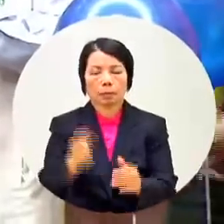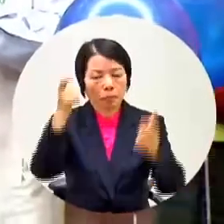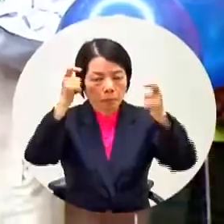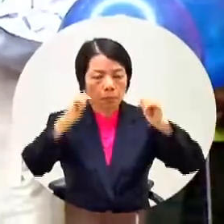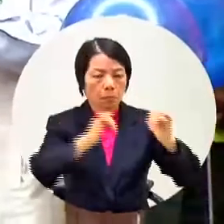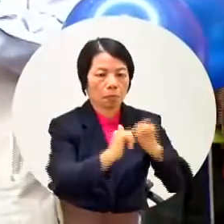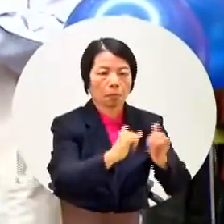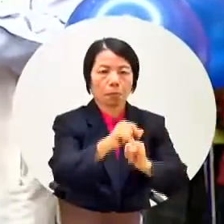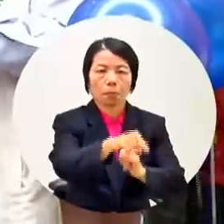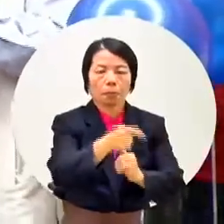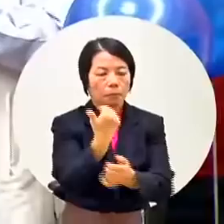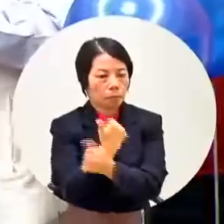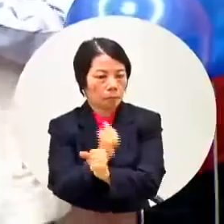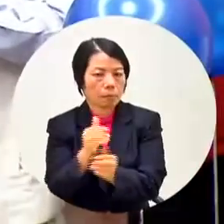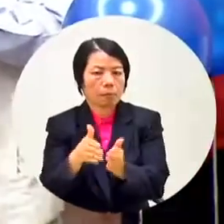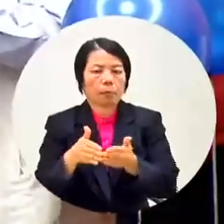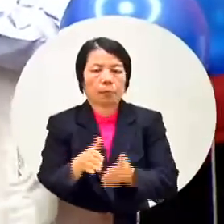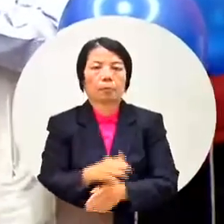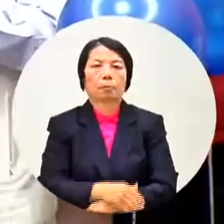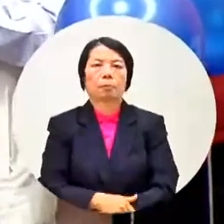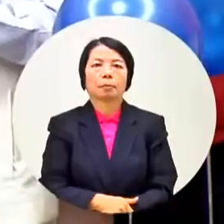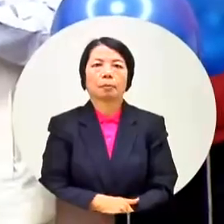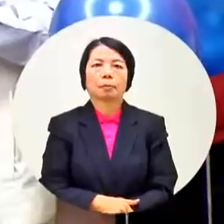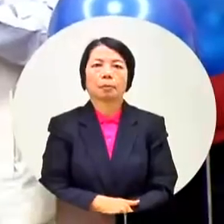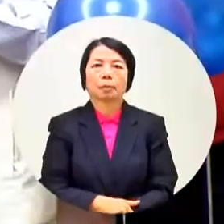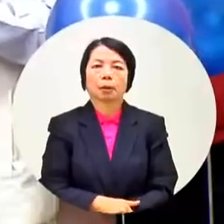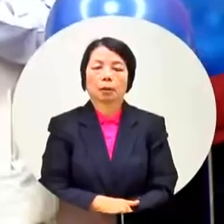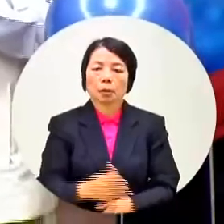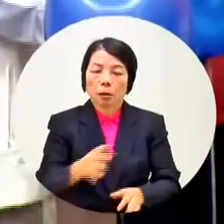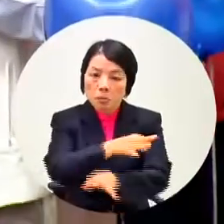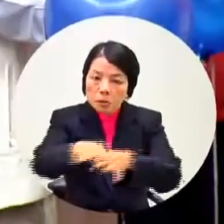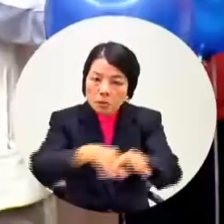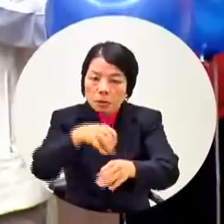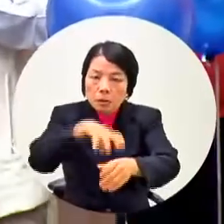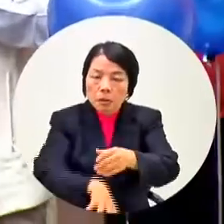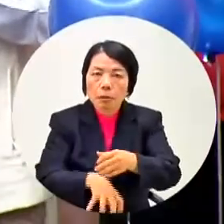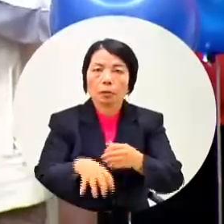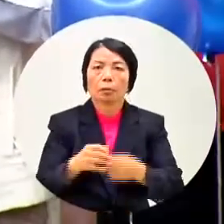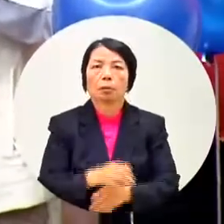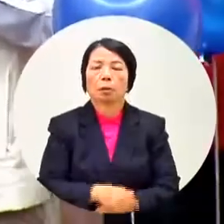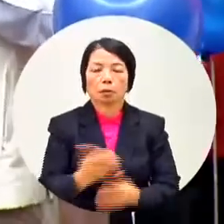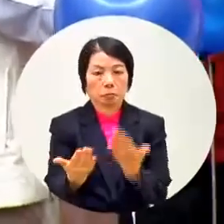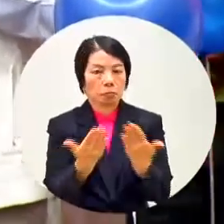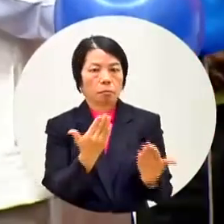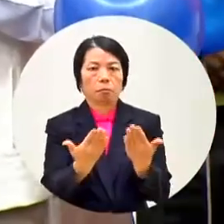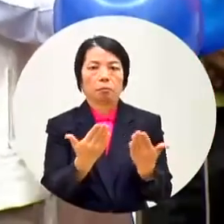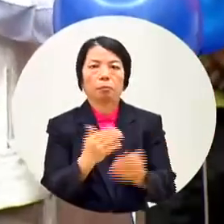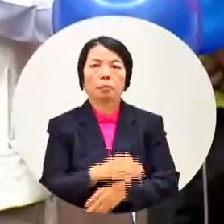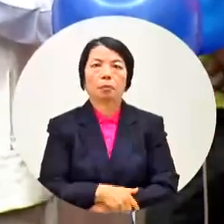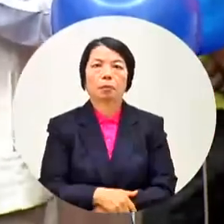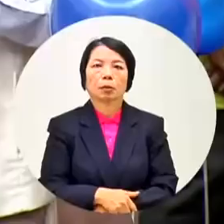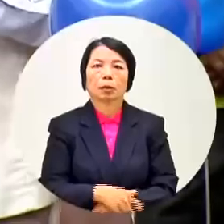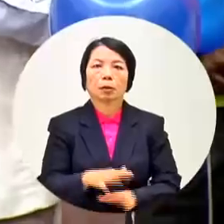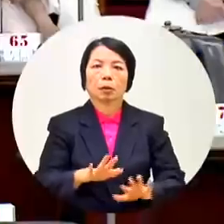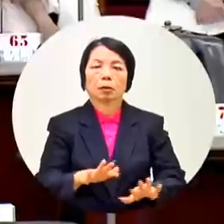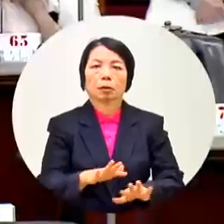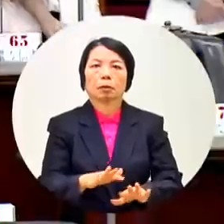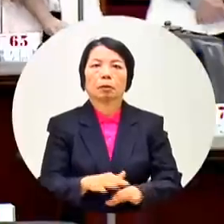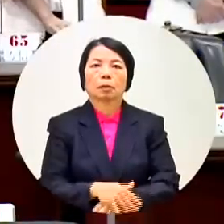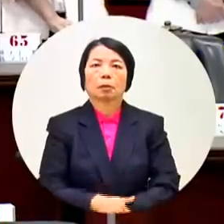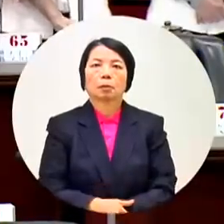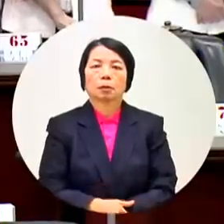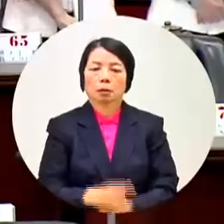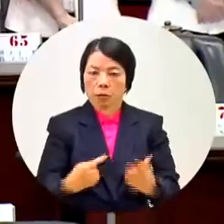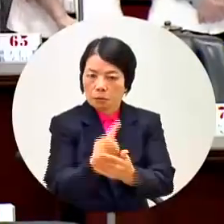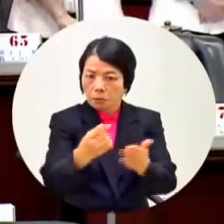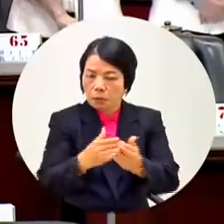哈。从经济里面、经济理论里面很清楚，先住啊，只要能够买，炒房价就